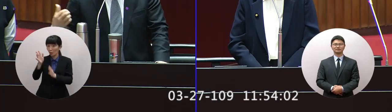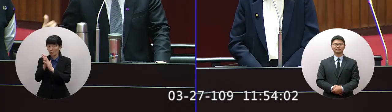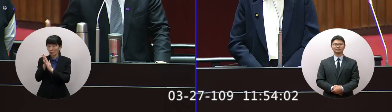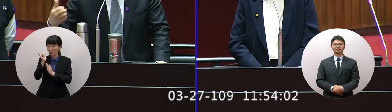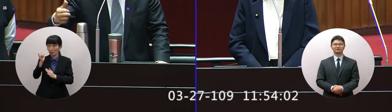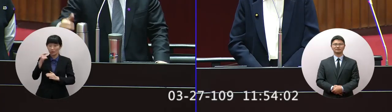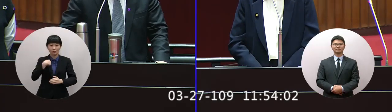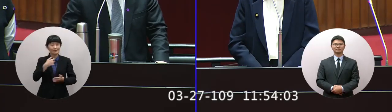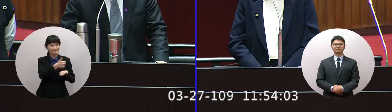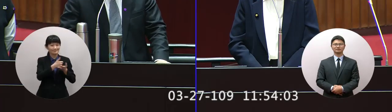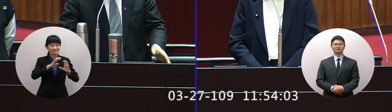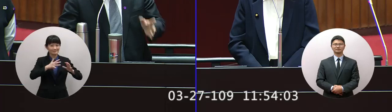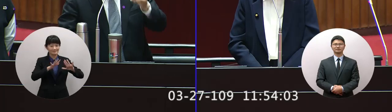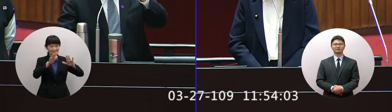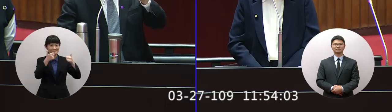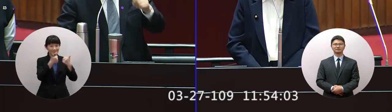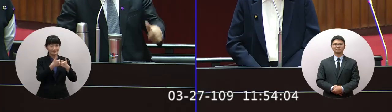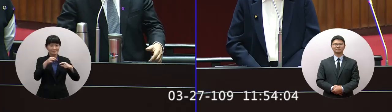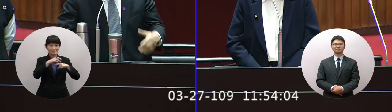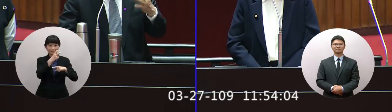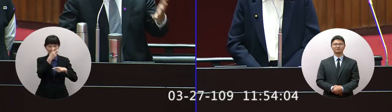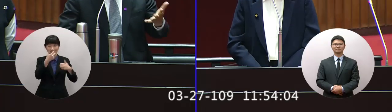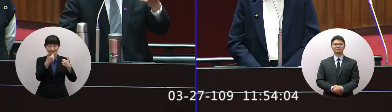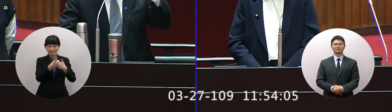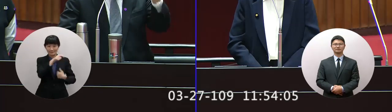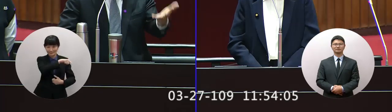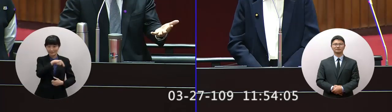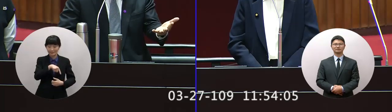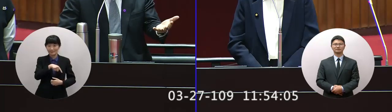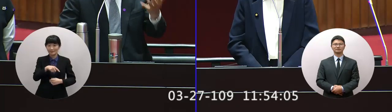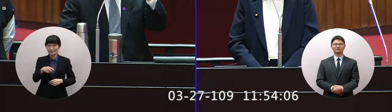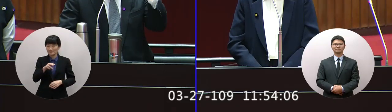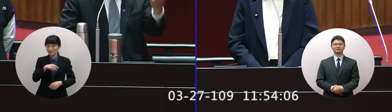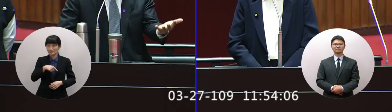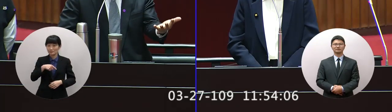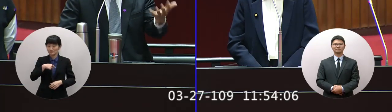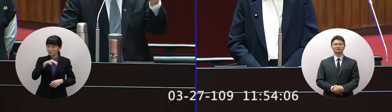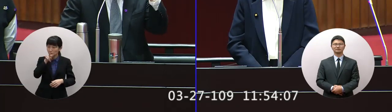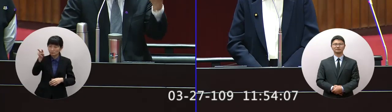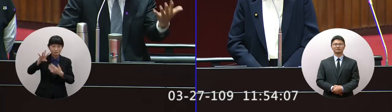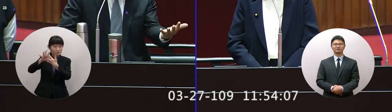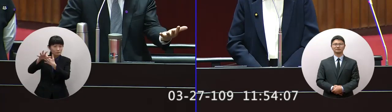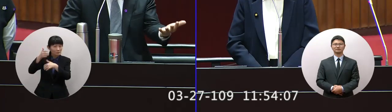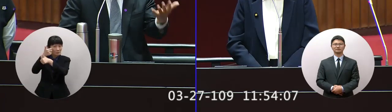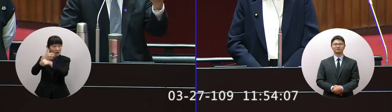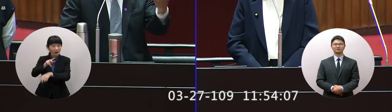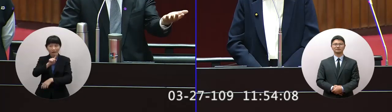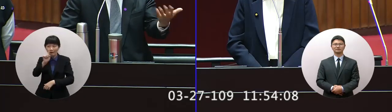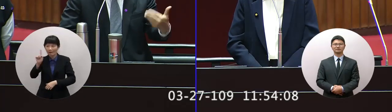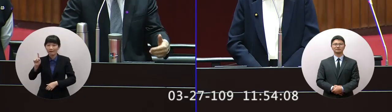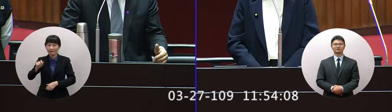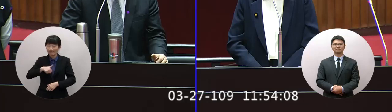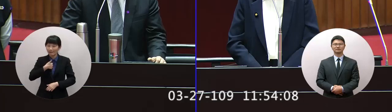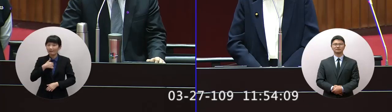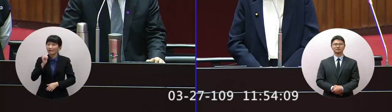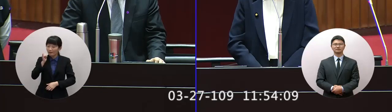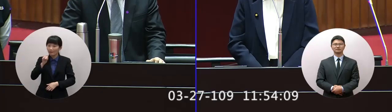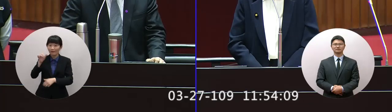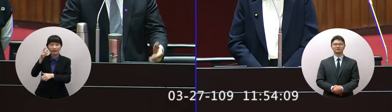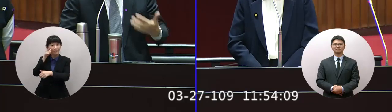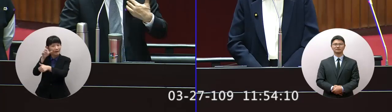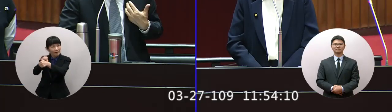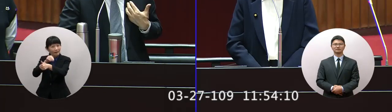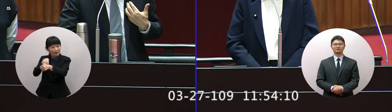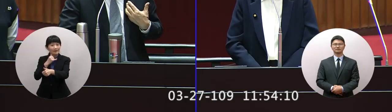请国发会、金管会来特别看看人家做的什么地方确实值得学